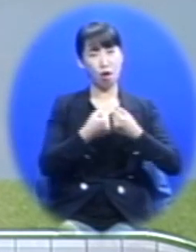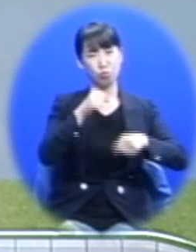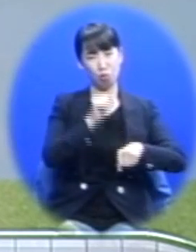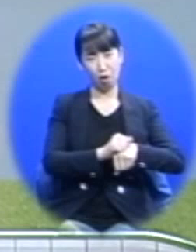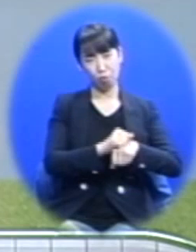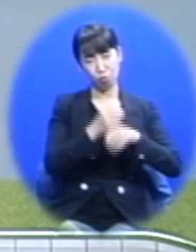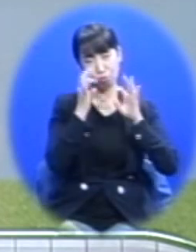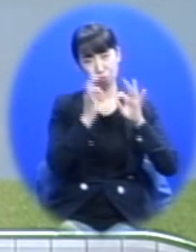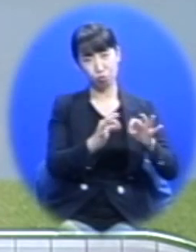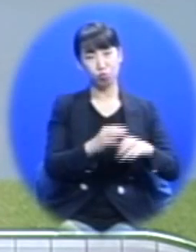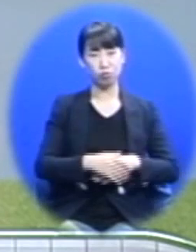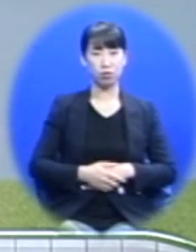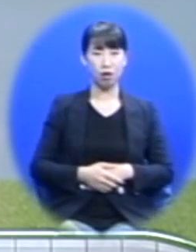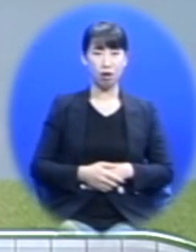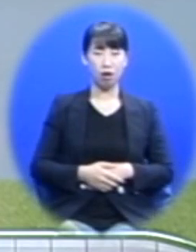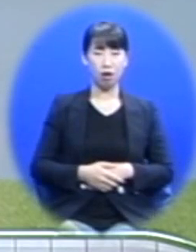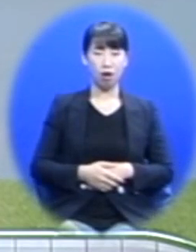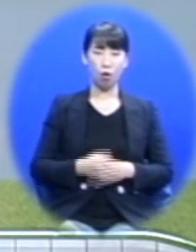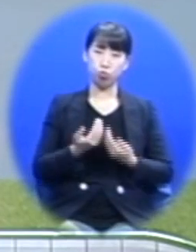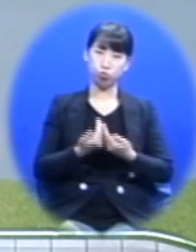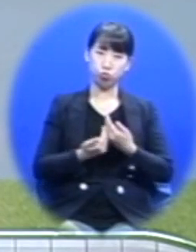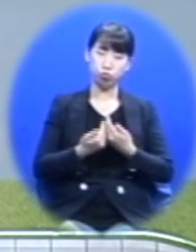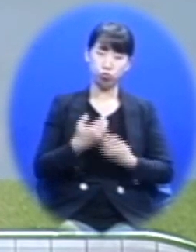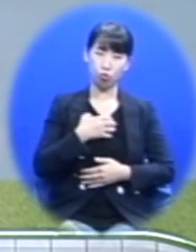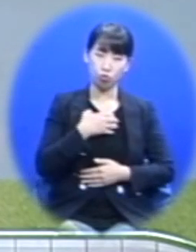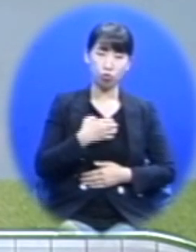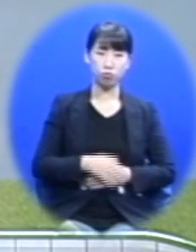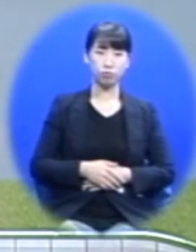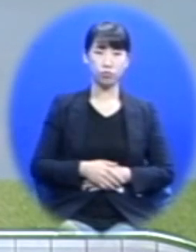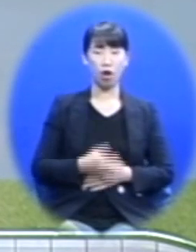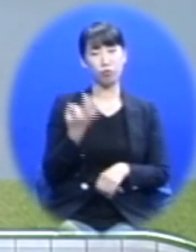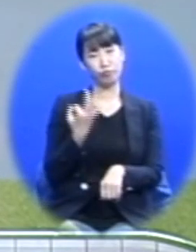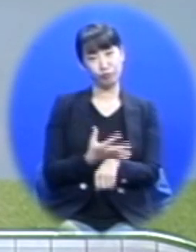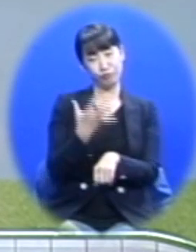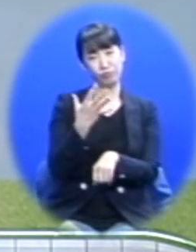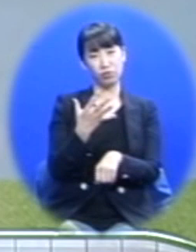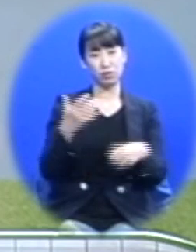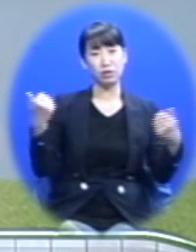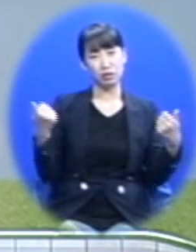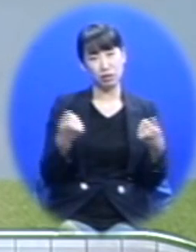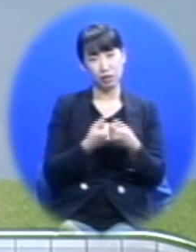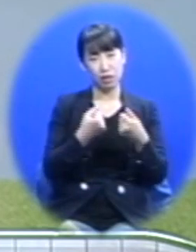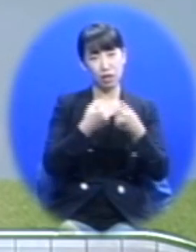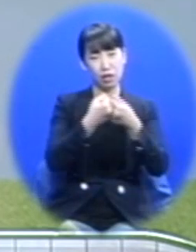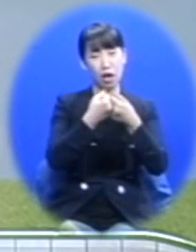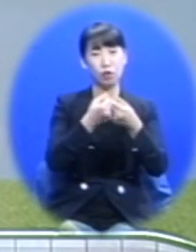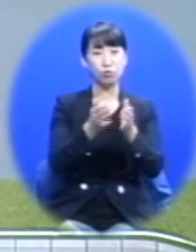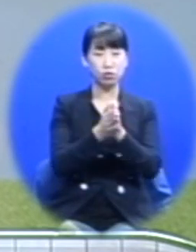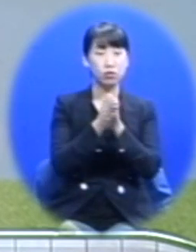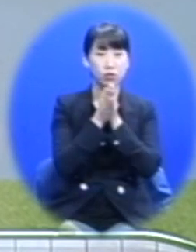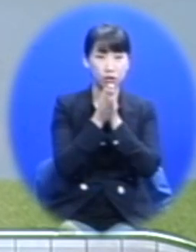아이같이 생겼어요. 게임이 안 되는 게임입니다. 그러나 할 수 없이 떠밀려서 그 아이와 싸우러